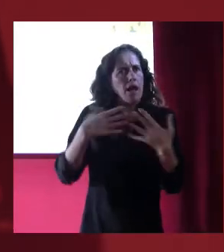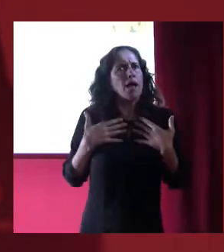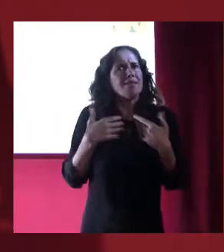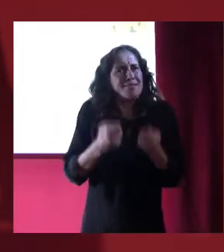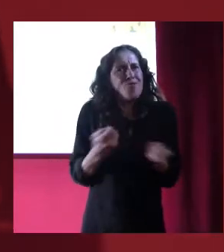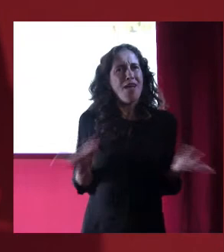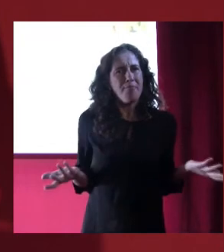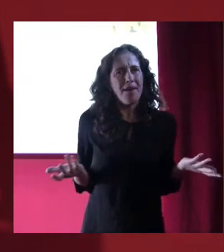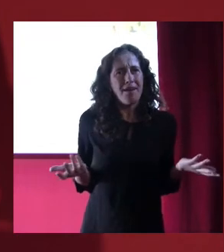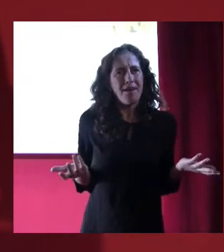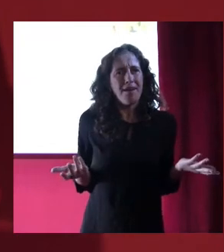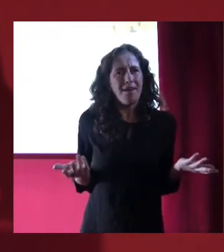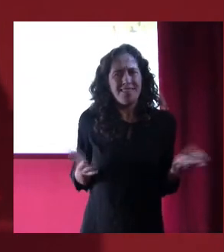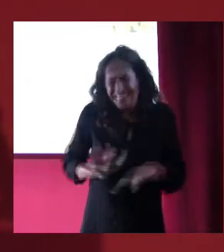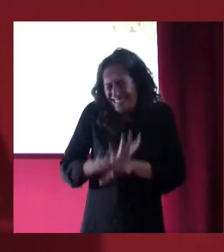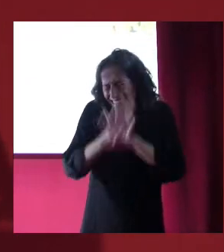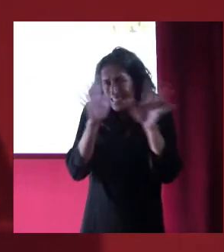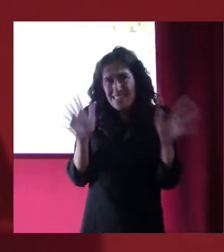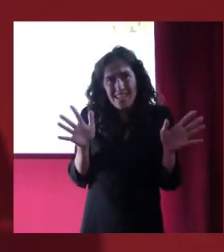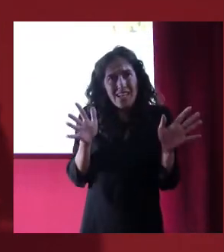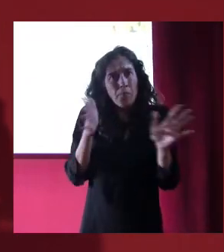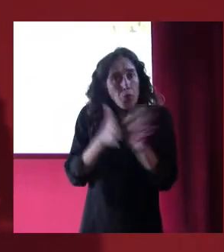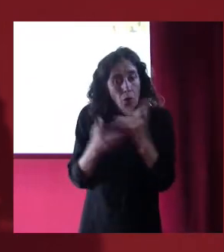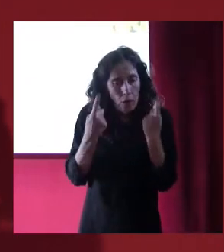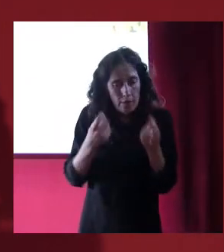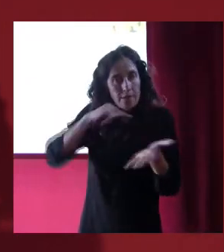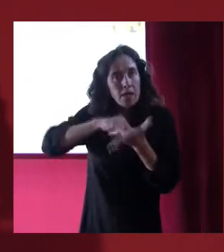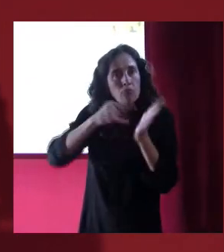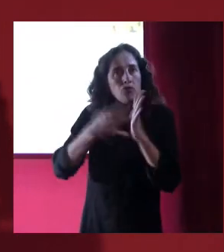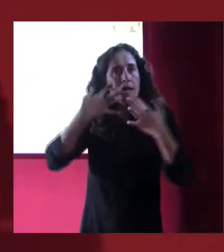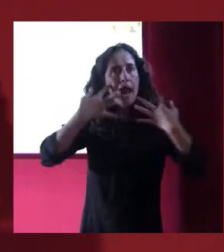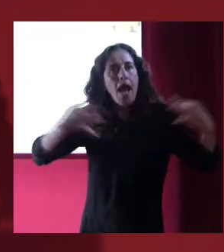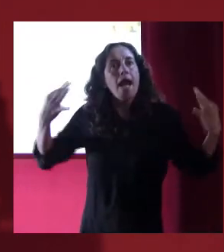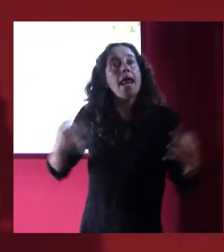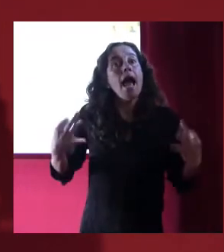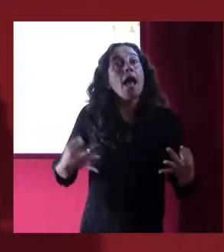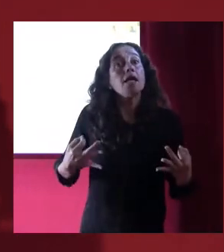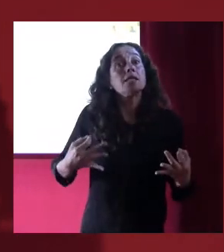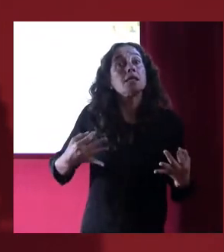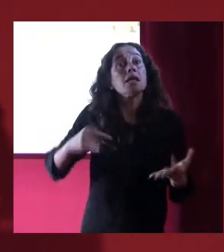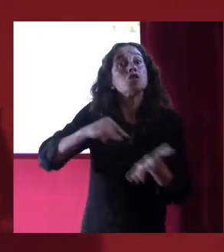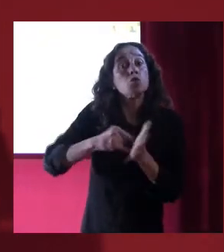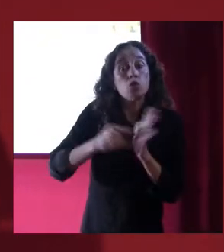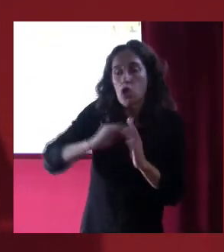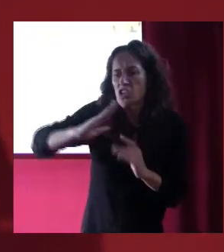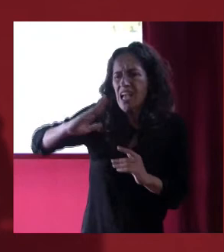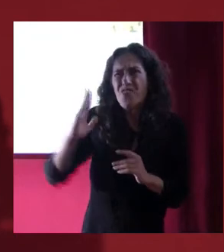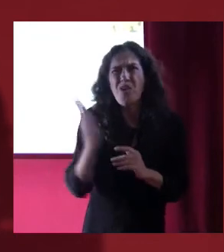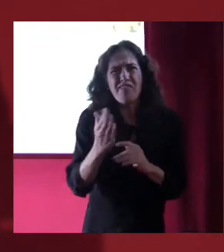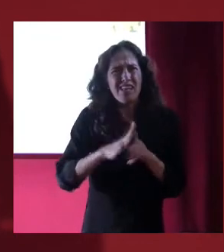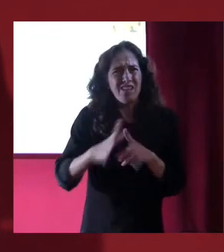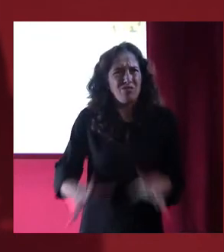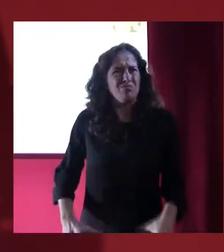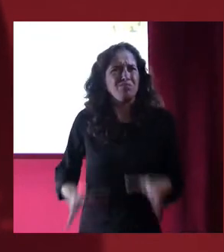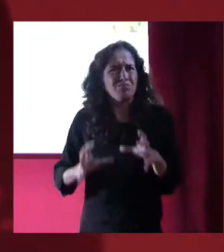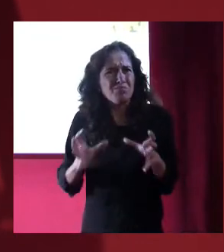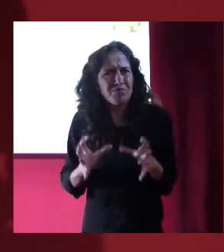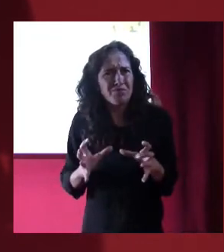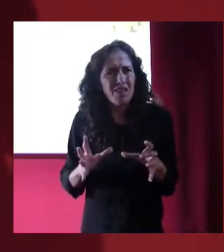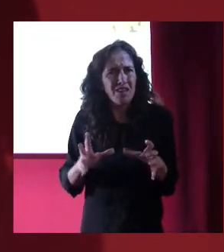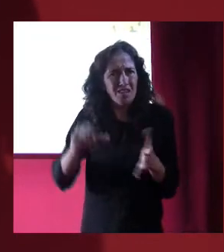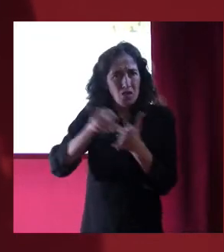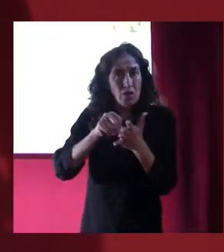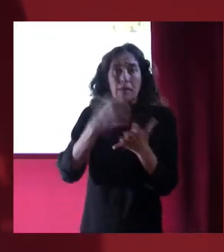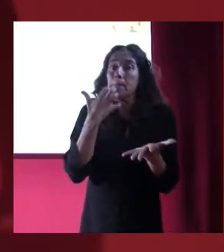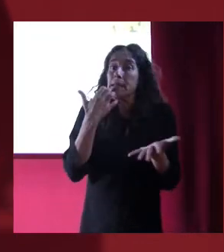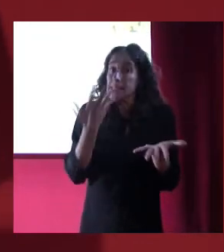que sí. Però per això calen solucions reals i solucions que no malmetin i destrossin tota la ciutat. Per